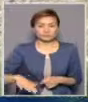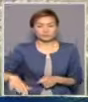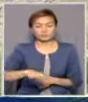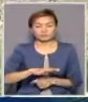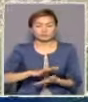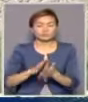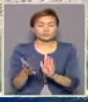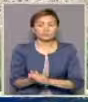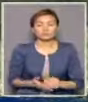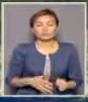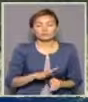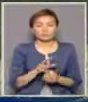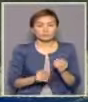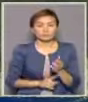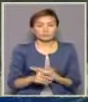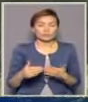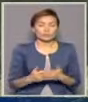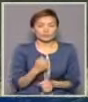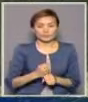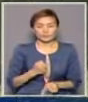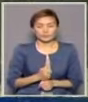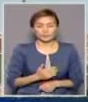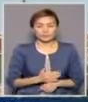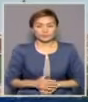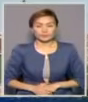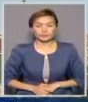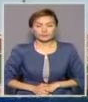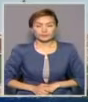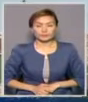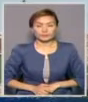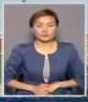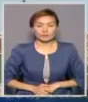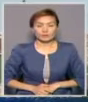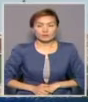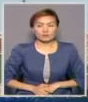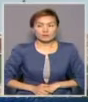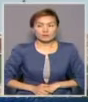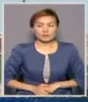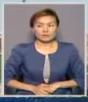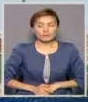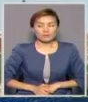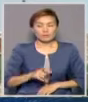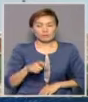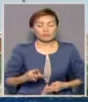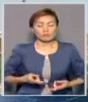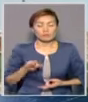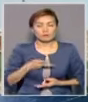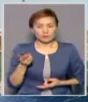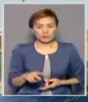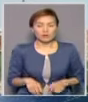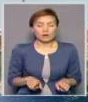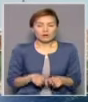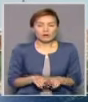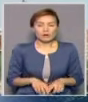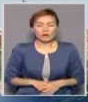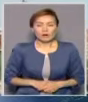өтетін бұл шара осы жылдан бастап қайта жанданбақ. Адамның міне өмірі өзгенікі де өлімі ғана